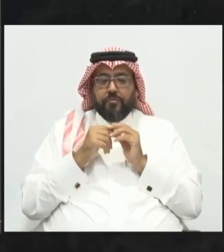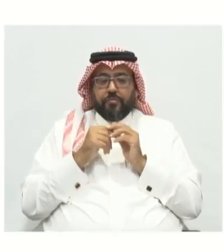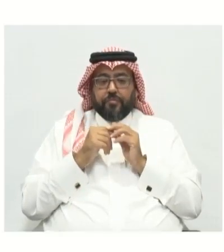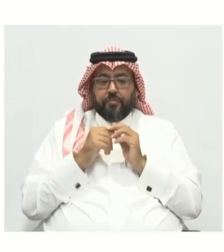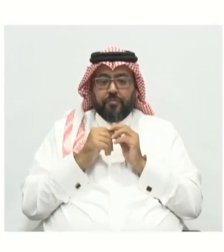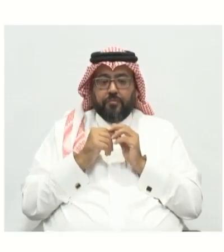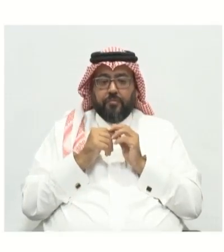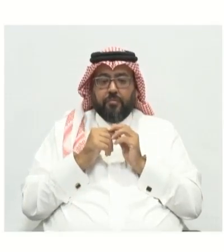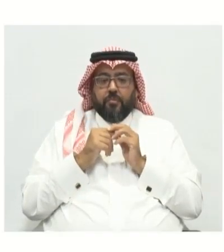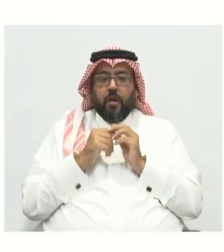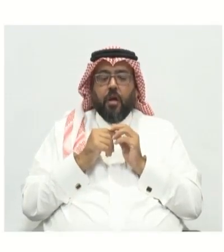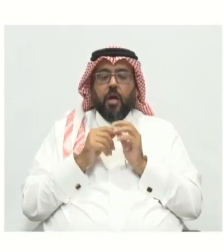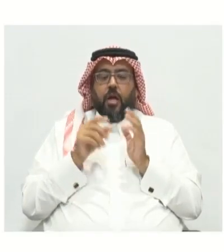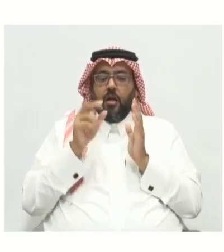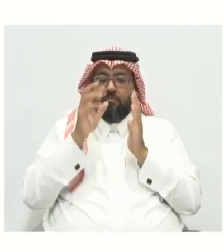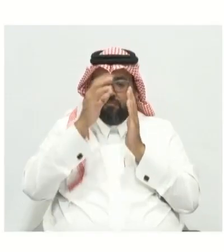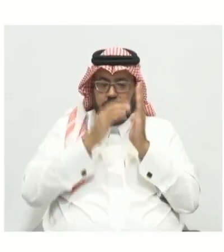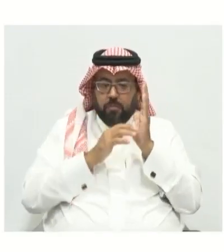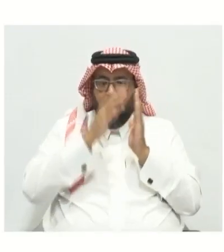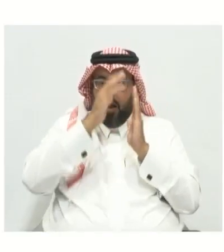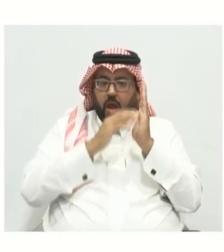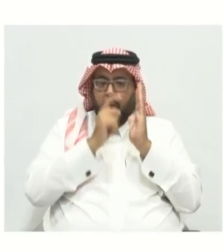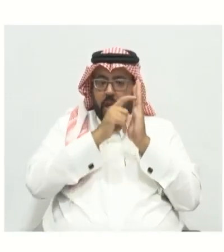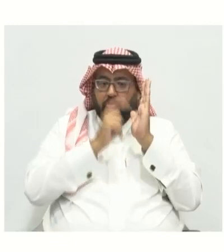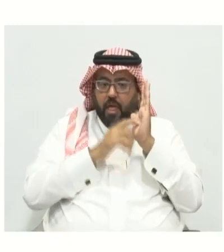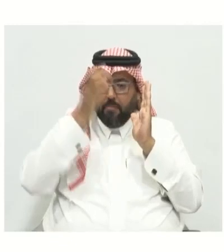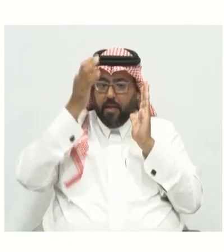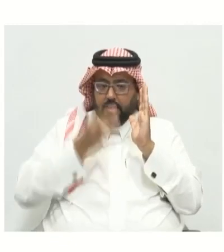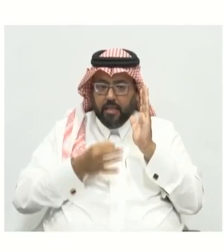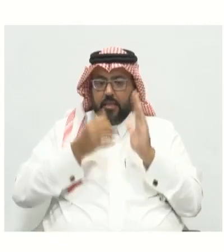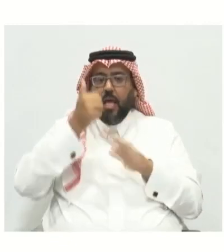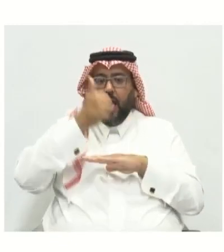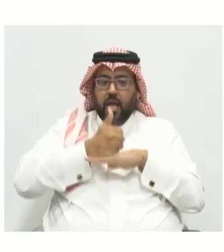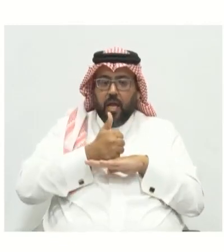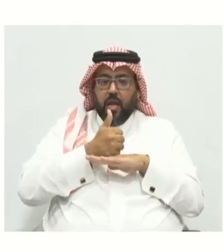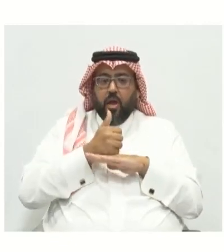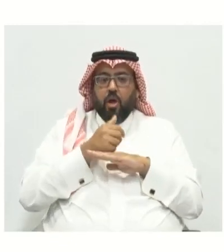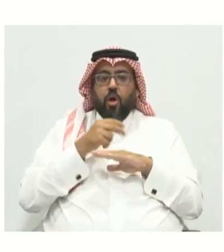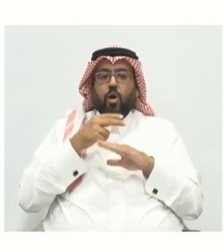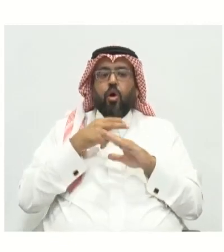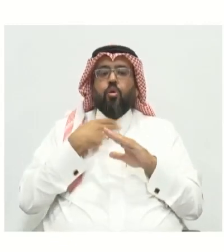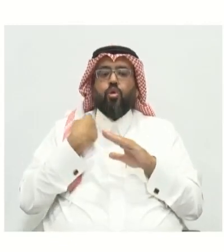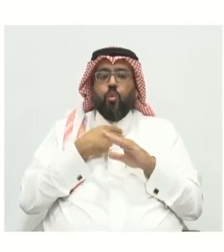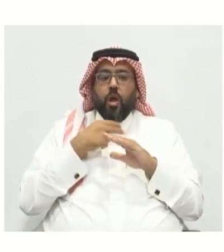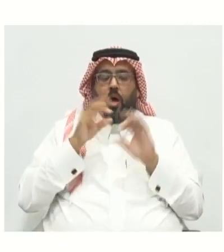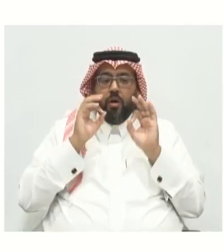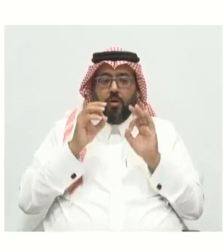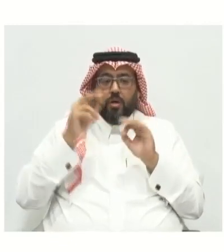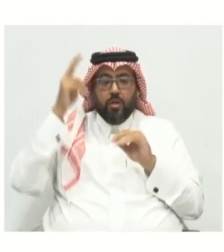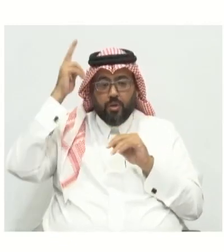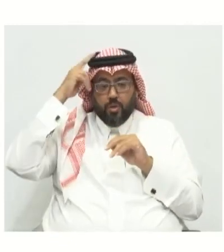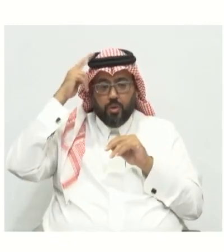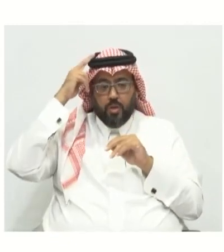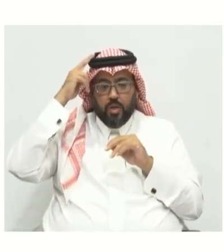الاجابه انه قد نص النظام الاساسي للحكم على ان اسم المملكه القانوني هو المملكه العربيه